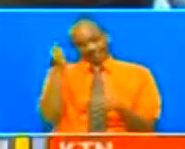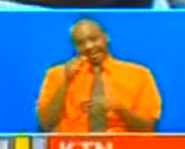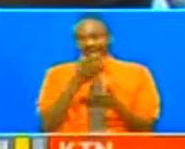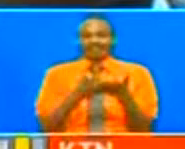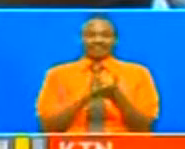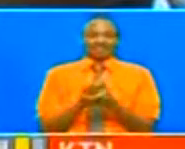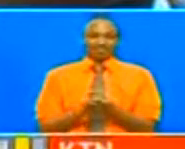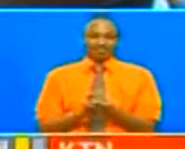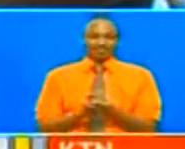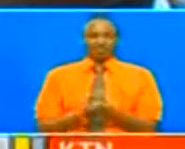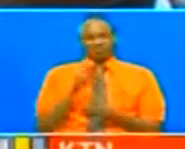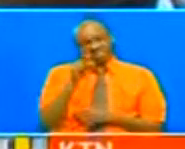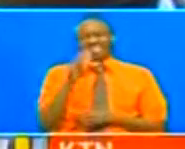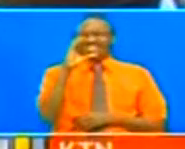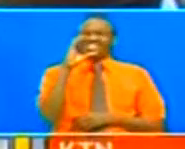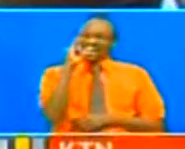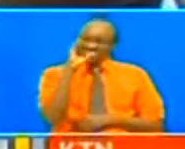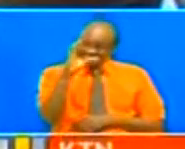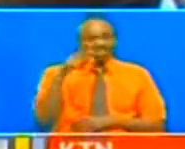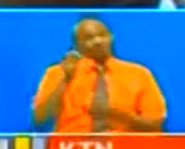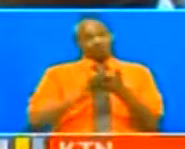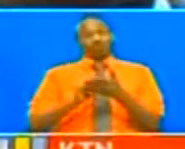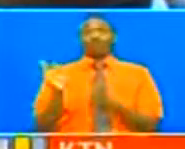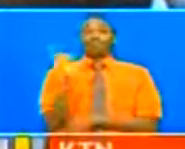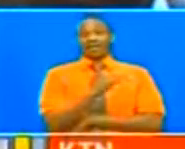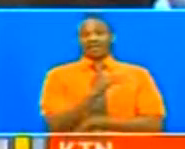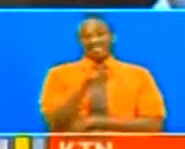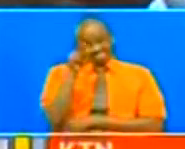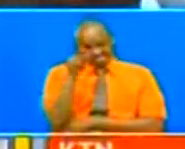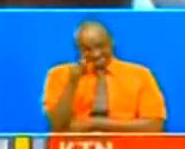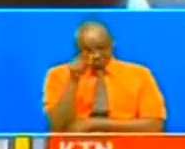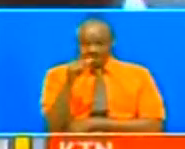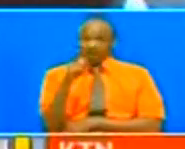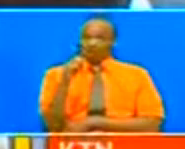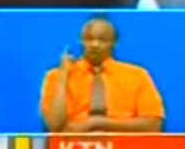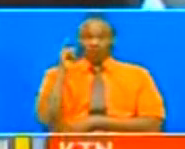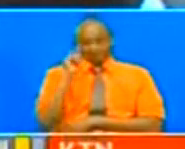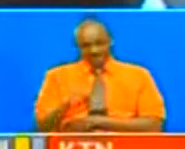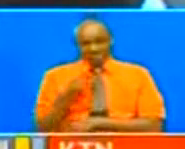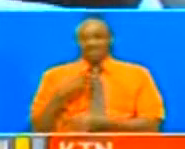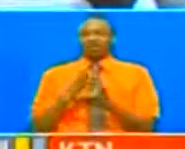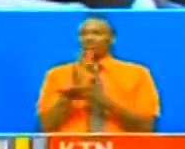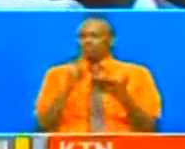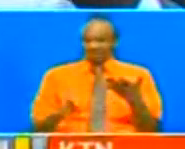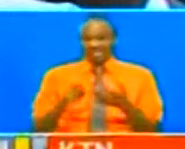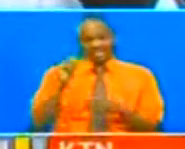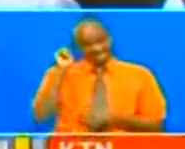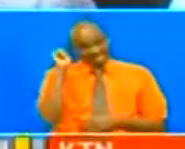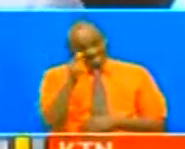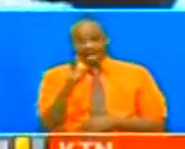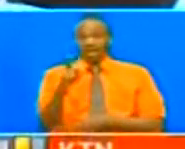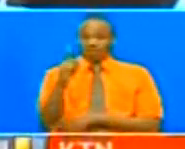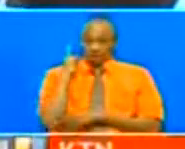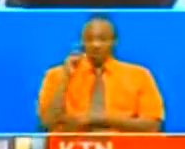We wrote to CIC and they wrote back that the regulation must be taken through the Kenya Law